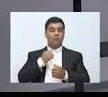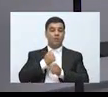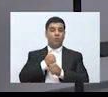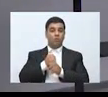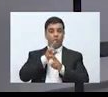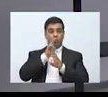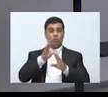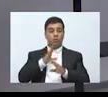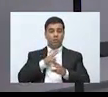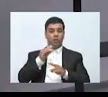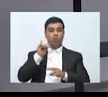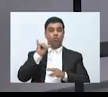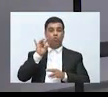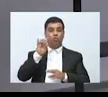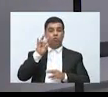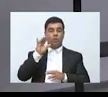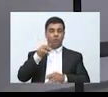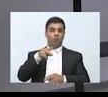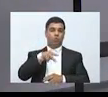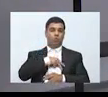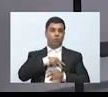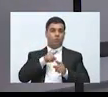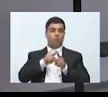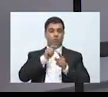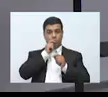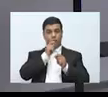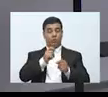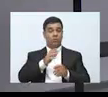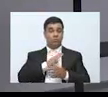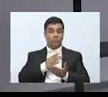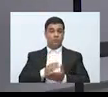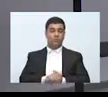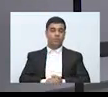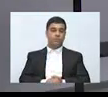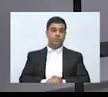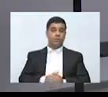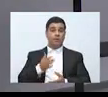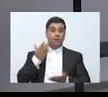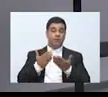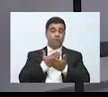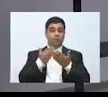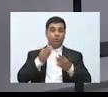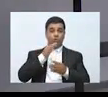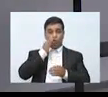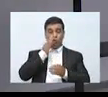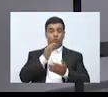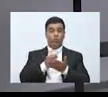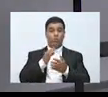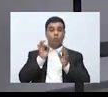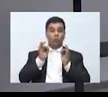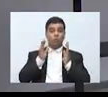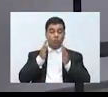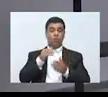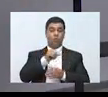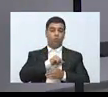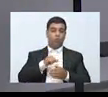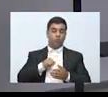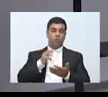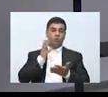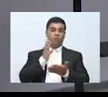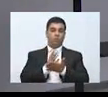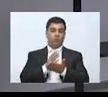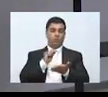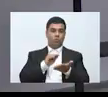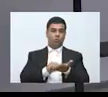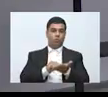jurnalist unvoni bilan unvoniga sazovor bo'lgan. Agar javoblaringiz to'g'ri bo'lsa, o'zingizga 5 baho